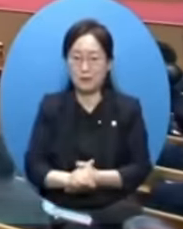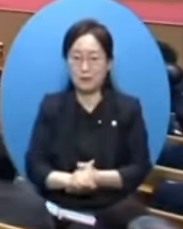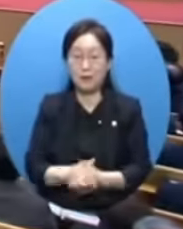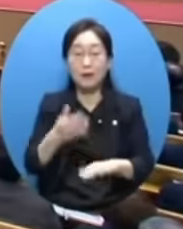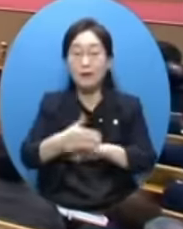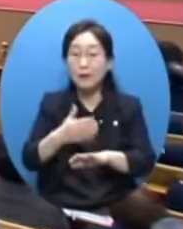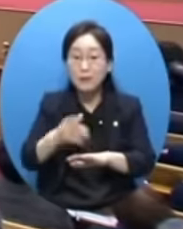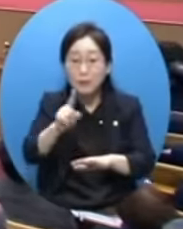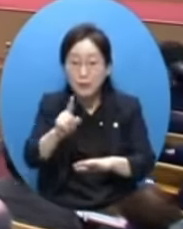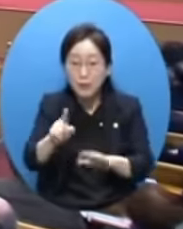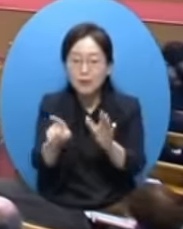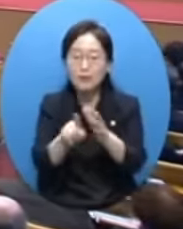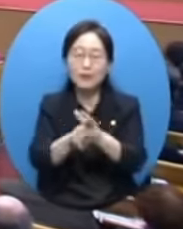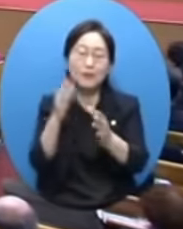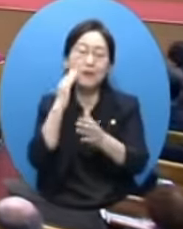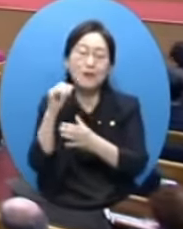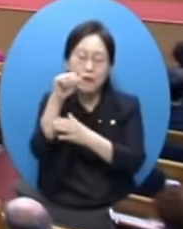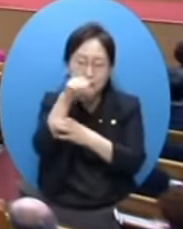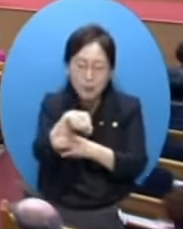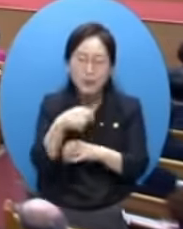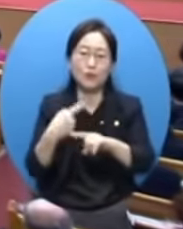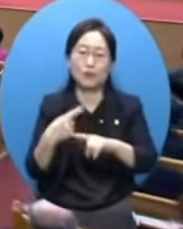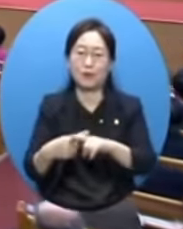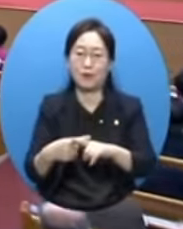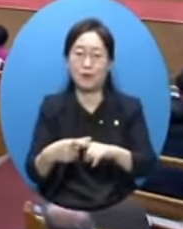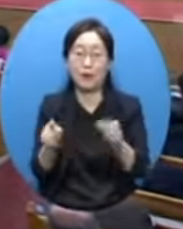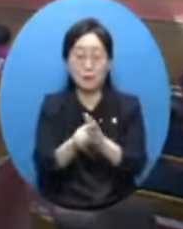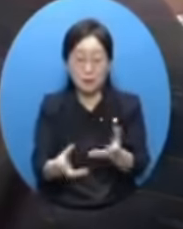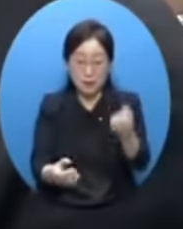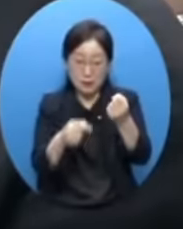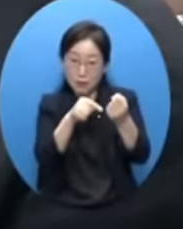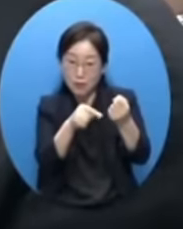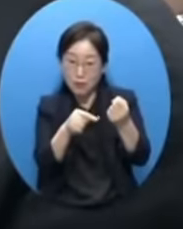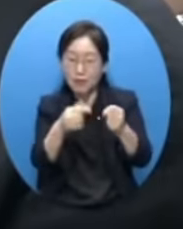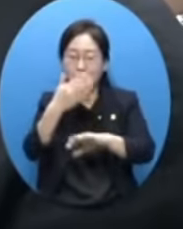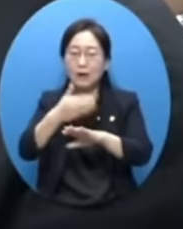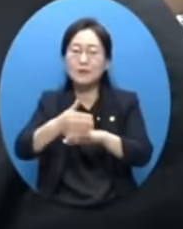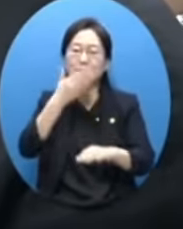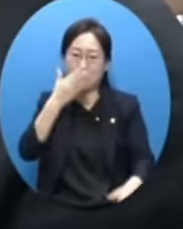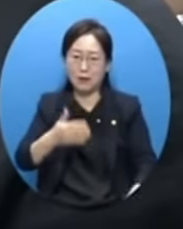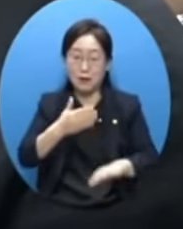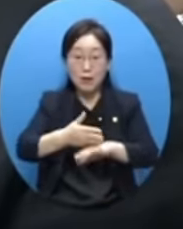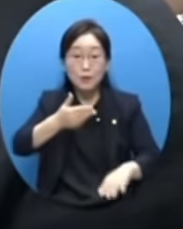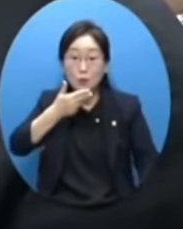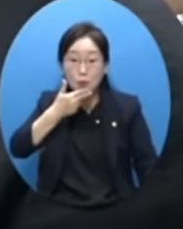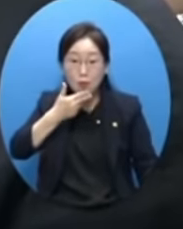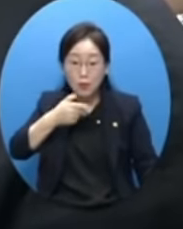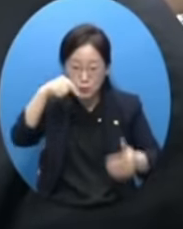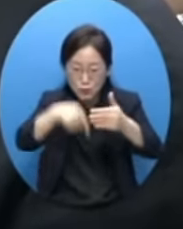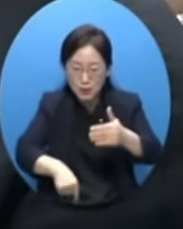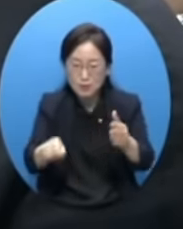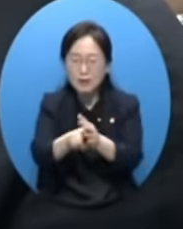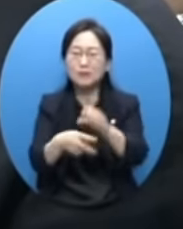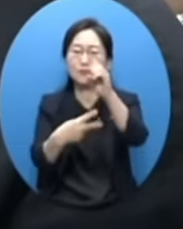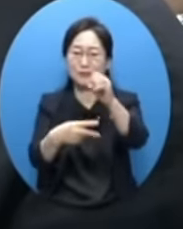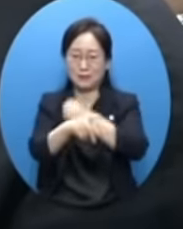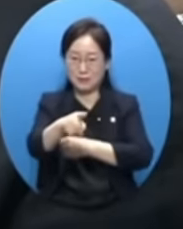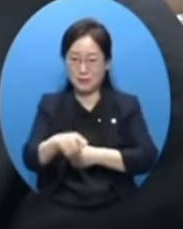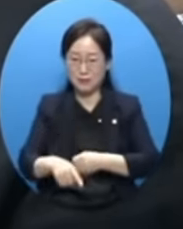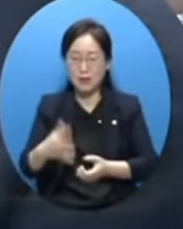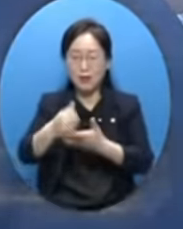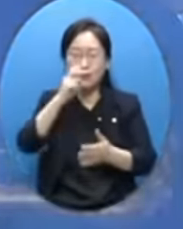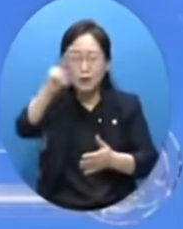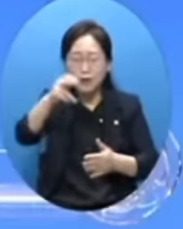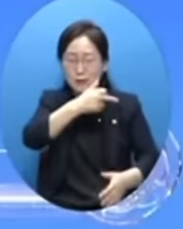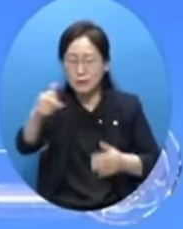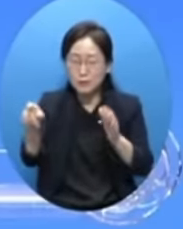감사는 믿음의 열매인 것입니다. 믿음 있는 사람들만 감사할 수가 있습니다. 감사를 하지 못한다면 지금 내가 믿음이 없다는 것을 알아야 됩니다. 주여, 내게